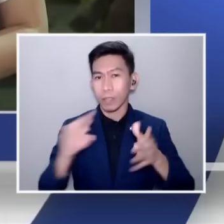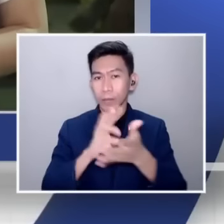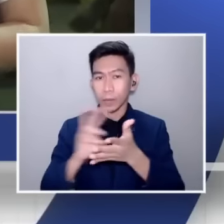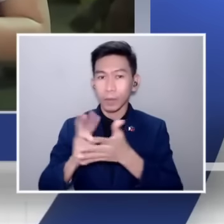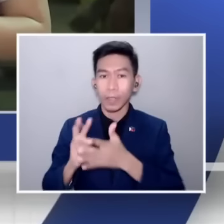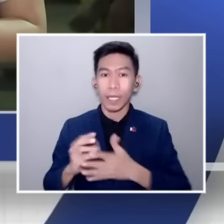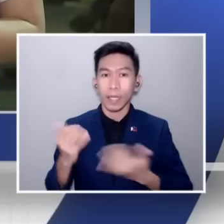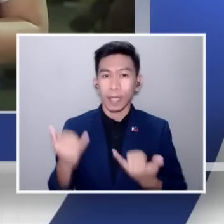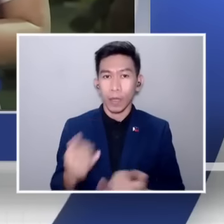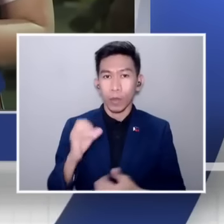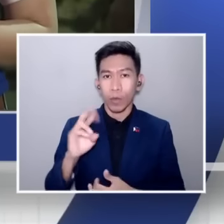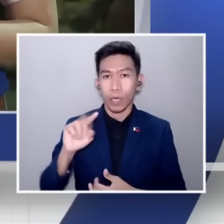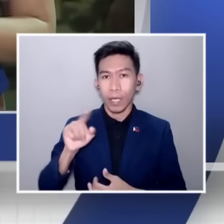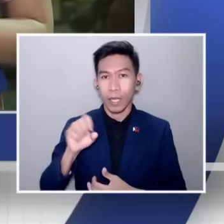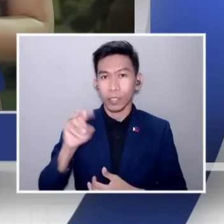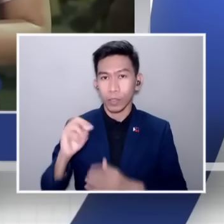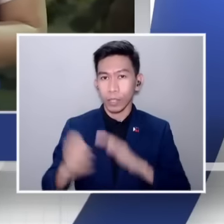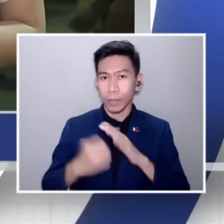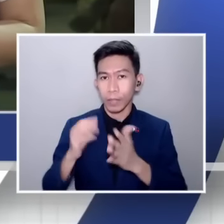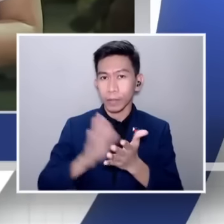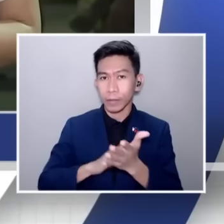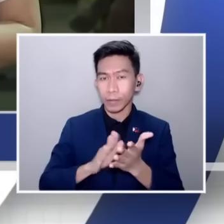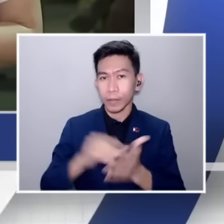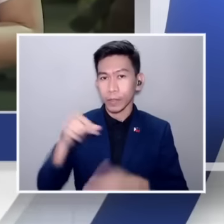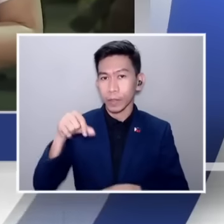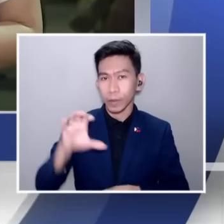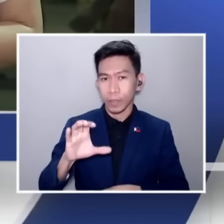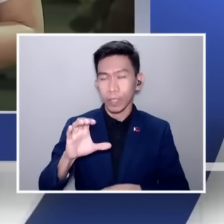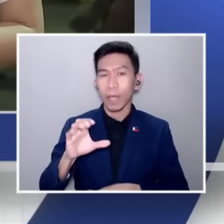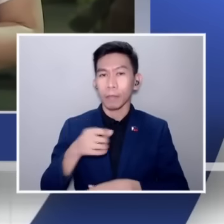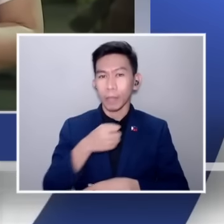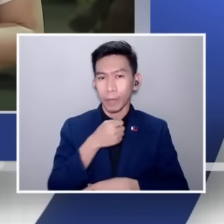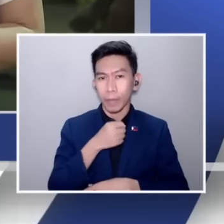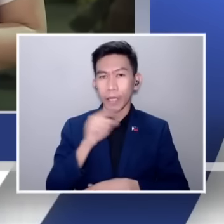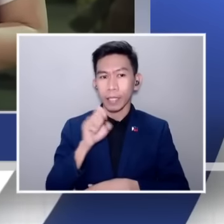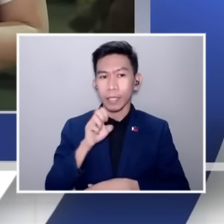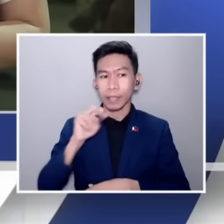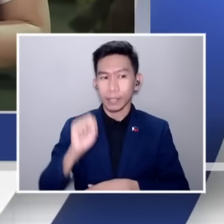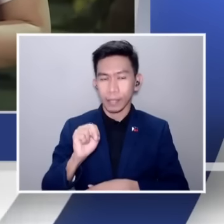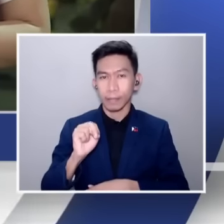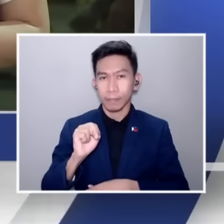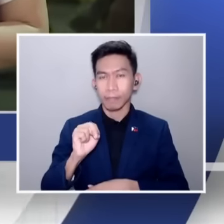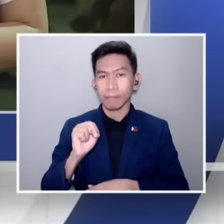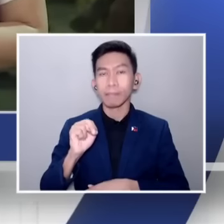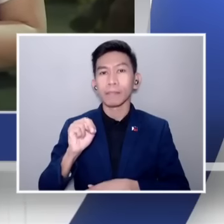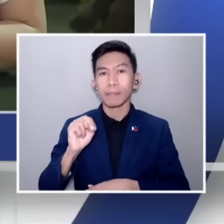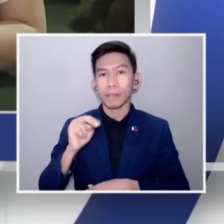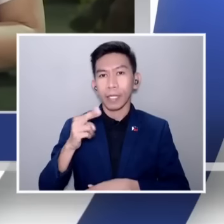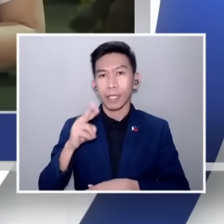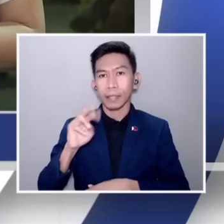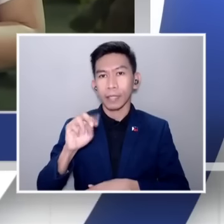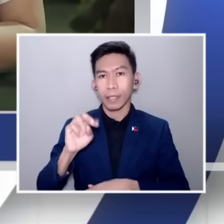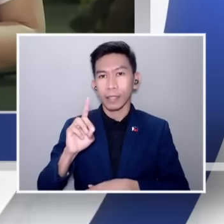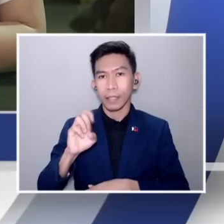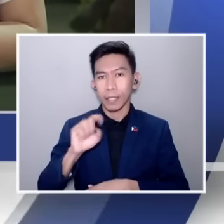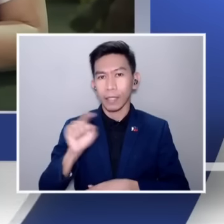City, nagpa-patrol Zen Hernandez. Zen, kanina pa yung problema na yan, na-resolve